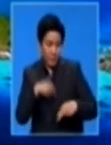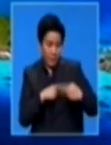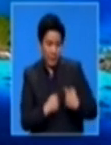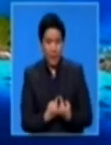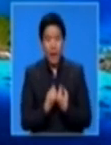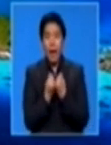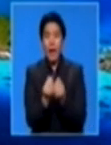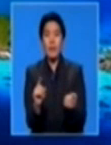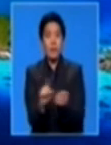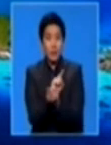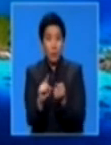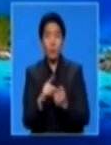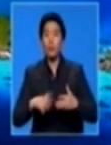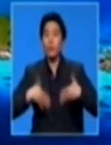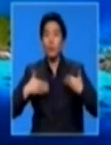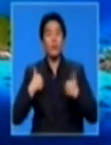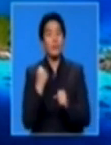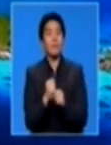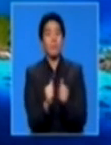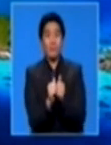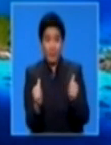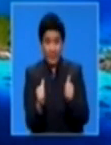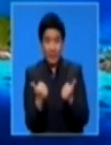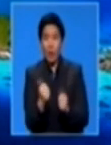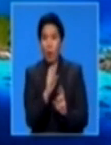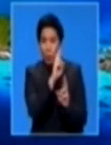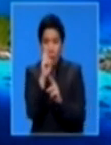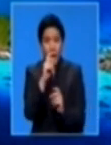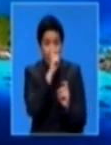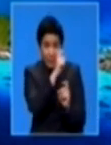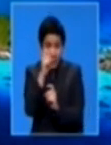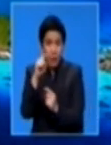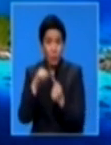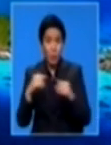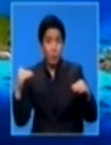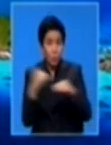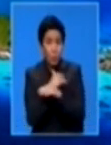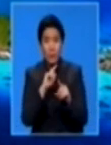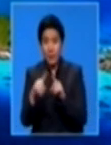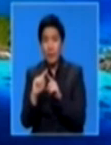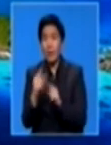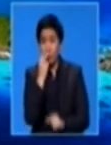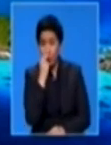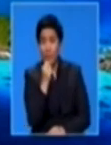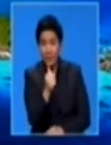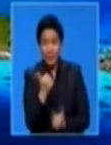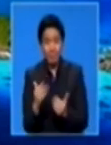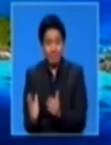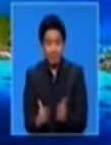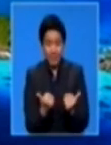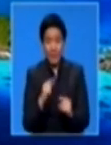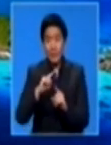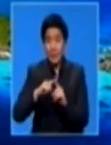รวมและมีความสุขกับการทำดีนะครับระมัดระวังอันตรายบนถนนด้วยนะครับวันที่31ธันวาค